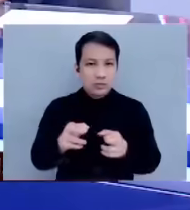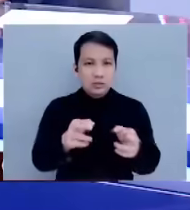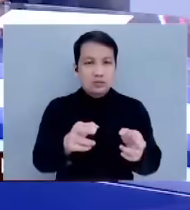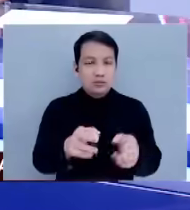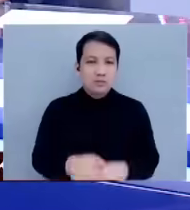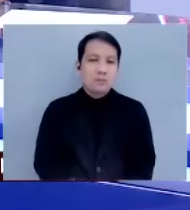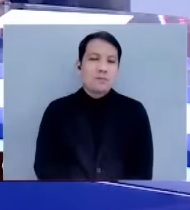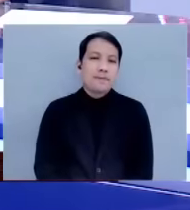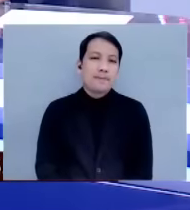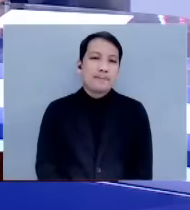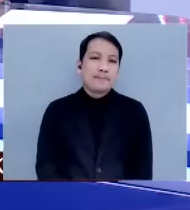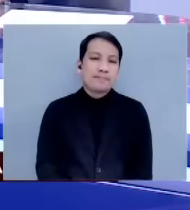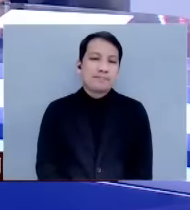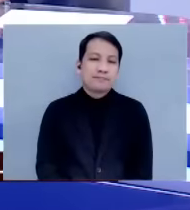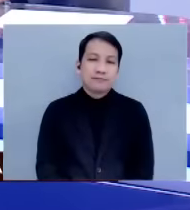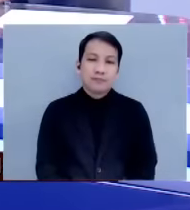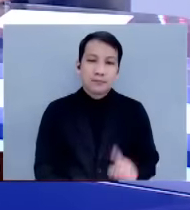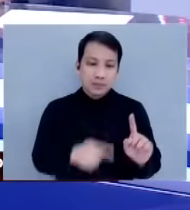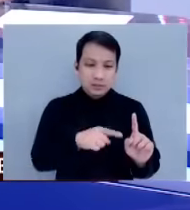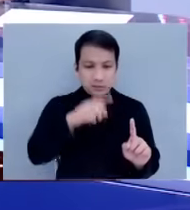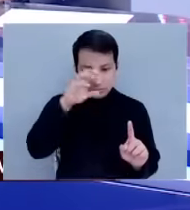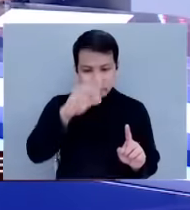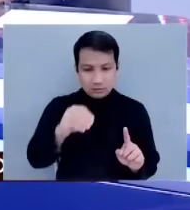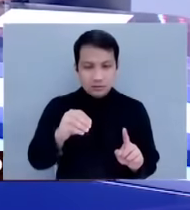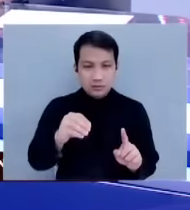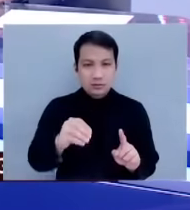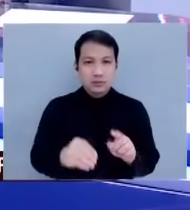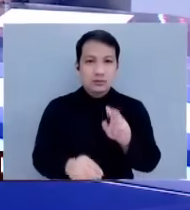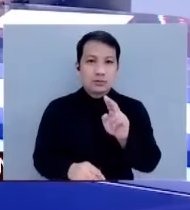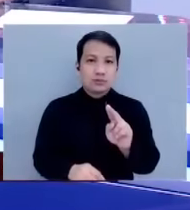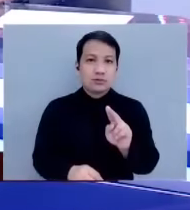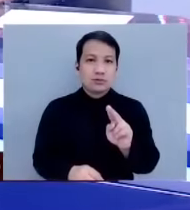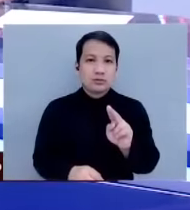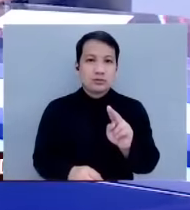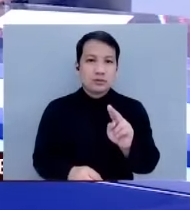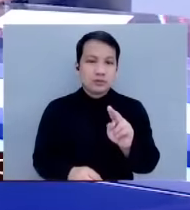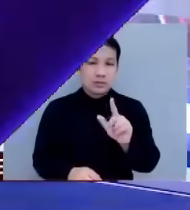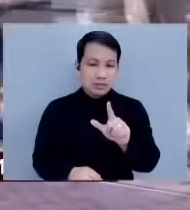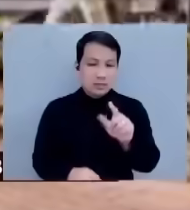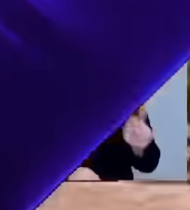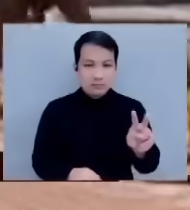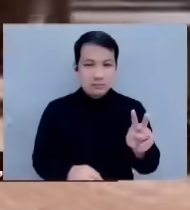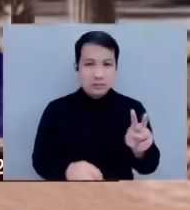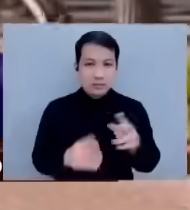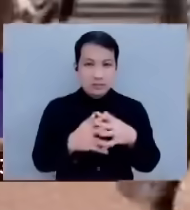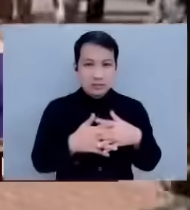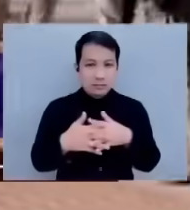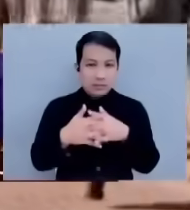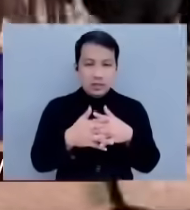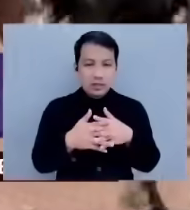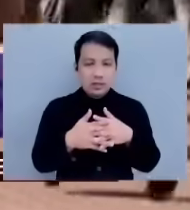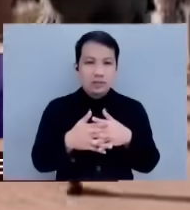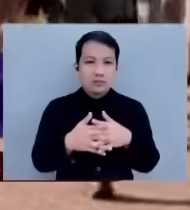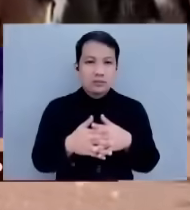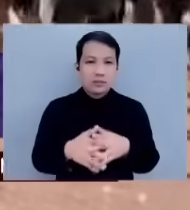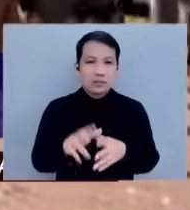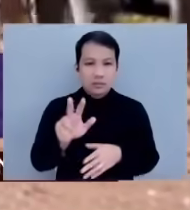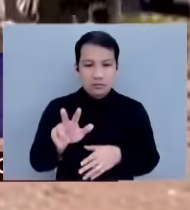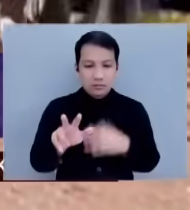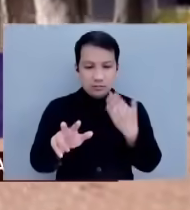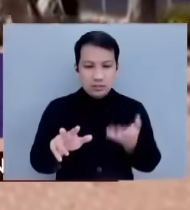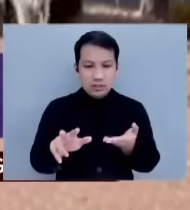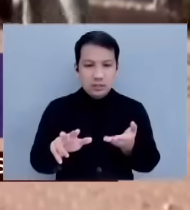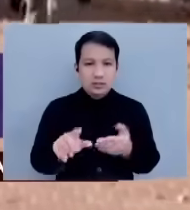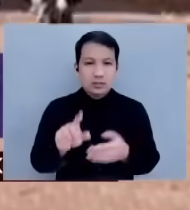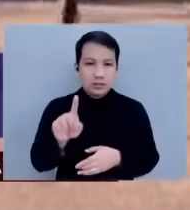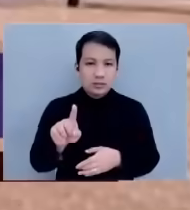Walang habas na namaril ang isang lalaki sa University of Nevada sa Las Vegas sa Amerika. Tatlo ang patay habang isa ang sugatan. Napatay din